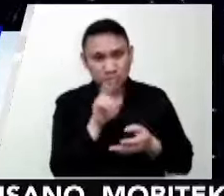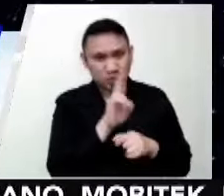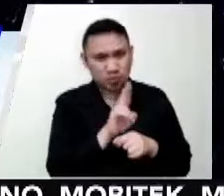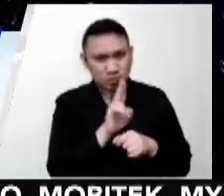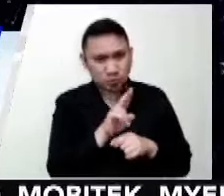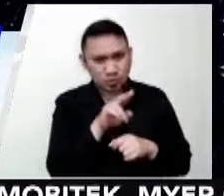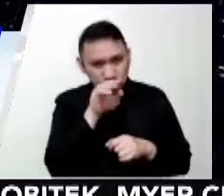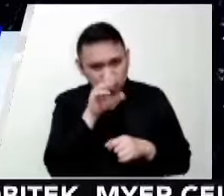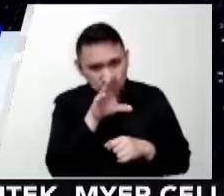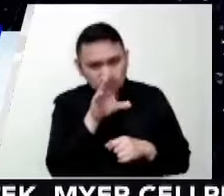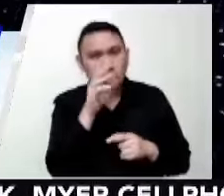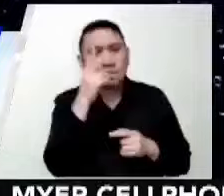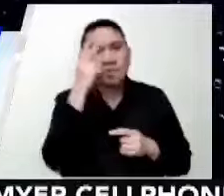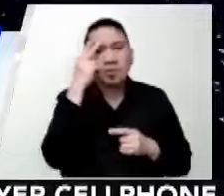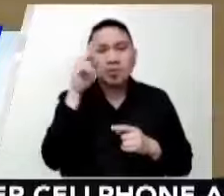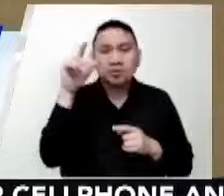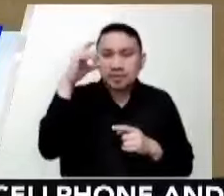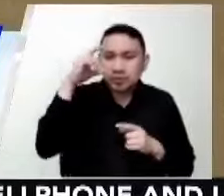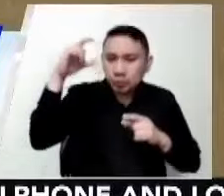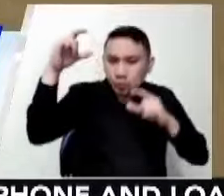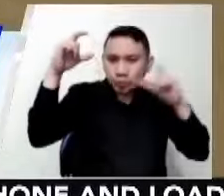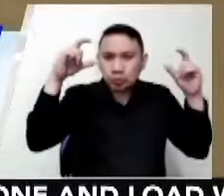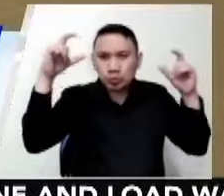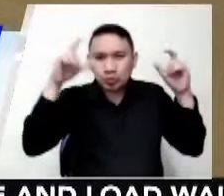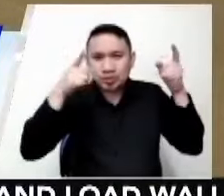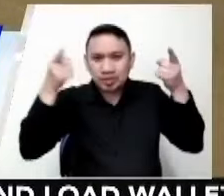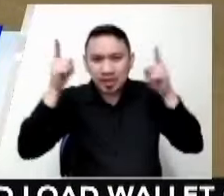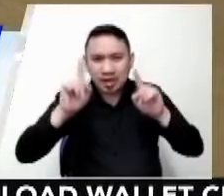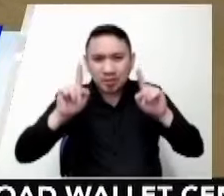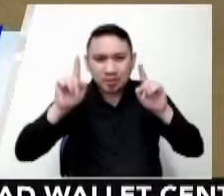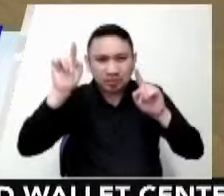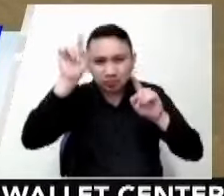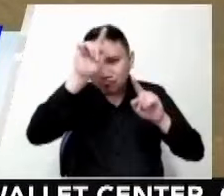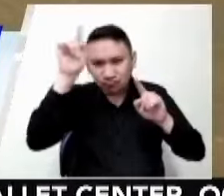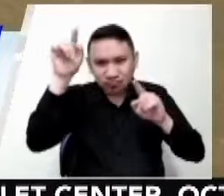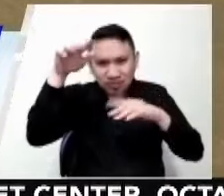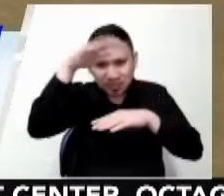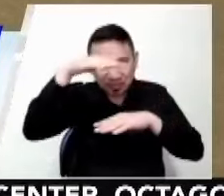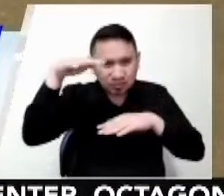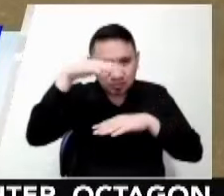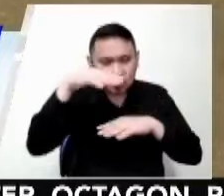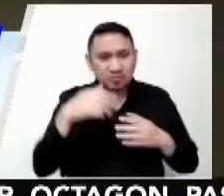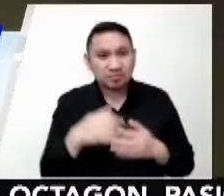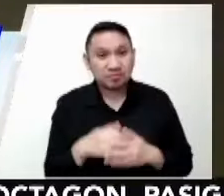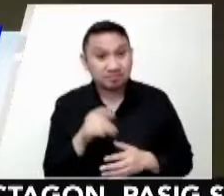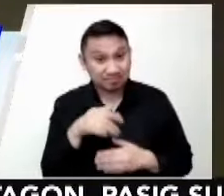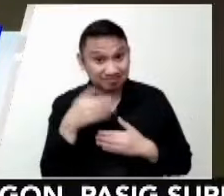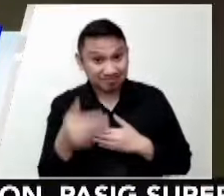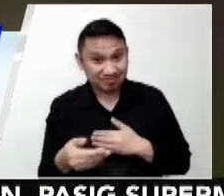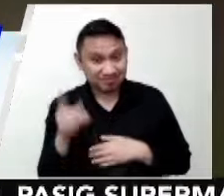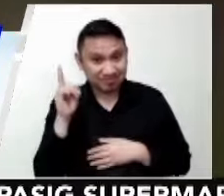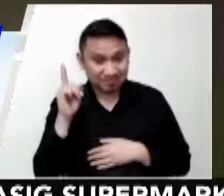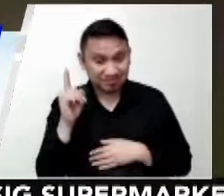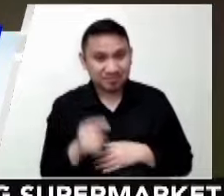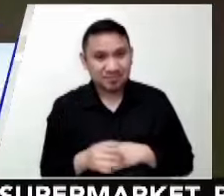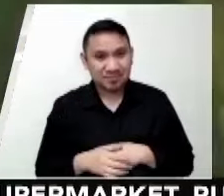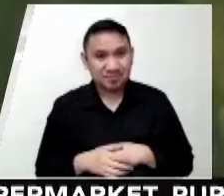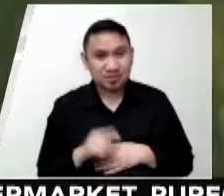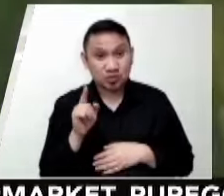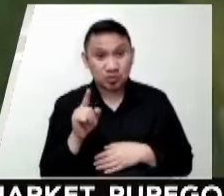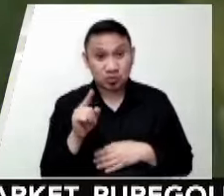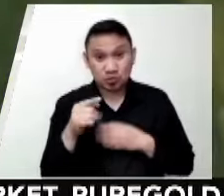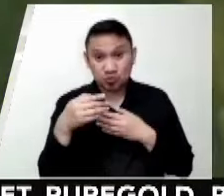eclipse at pag-aralan ng mga astronomical phenomenon. Ang camera na gamit naman ni Clinton, isang customized Afghan box. Ang Afghan box camera ay tinatawag